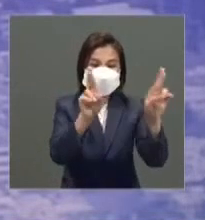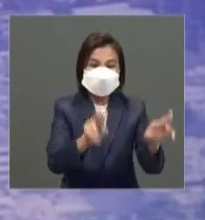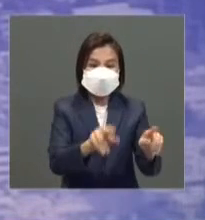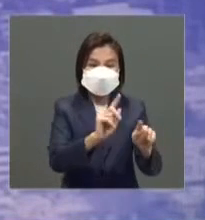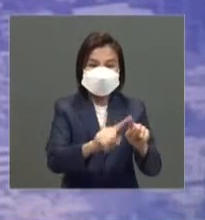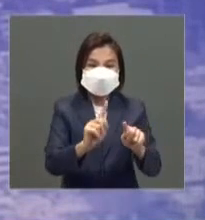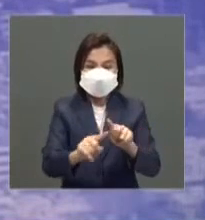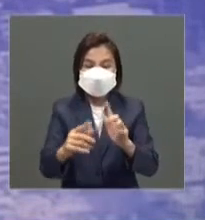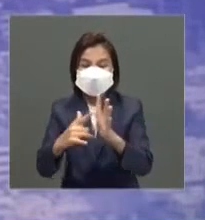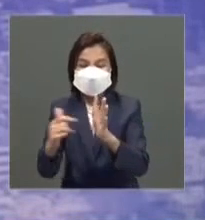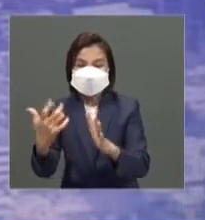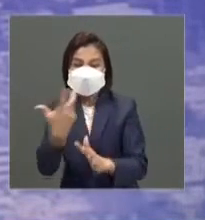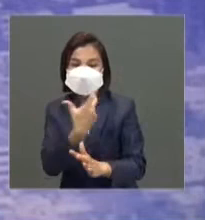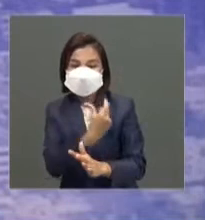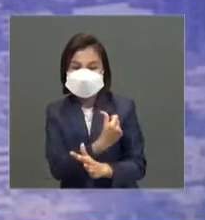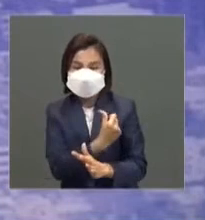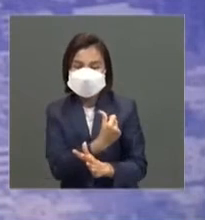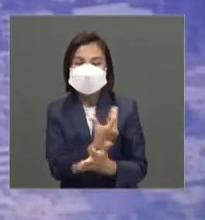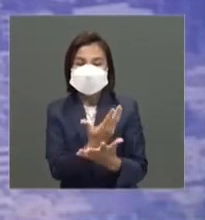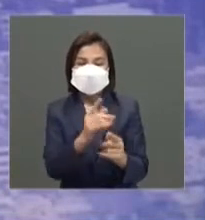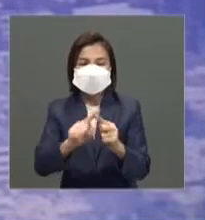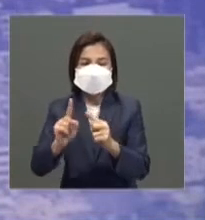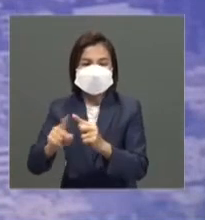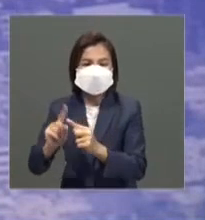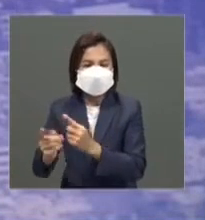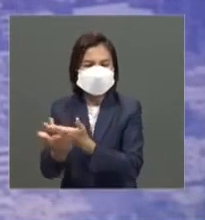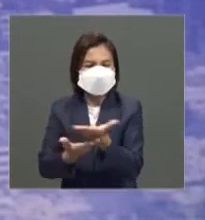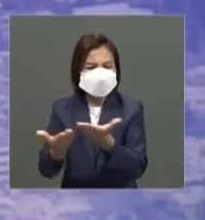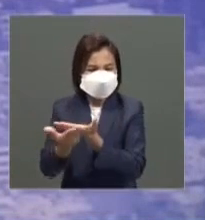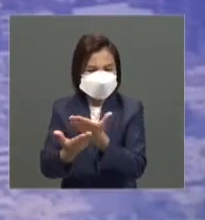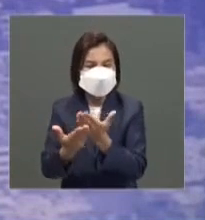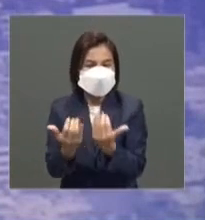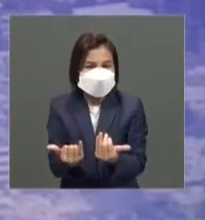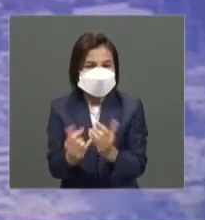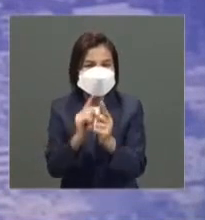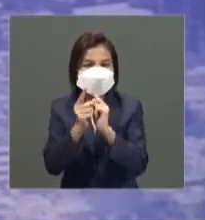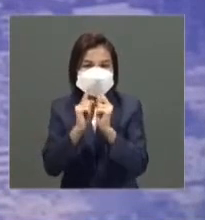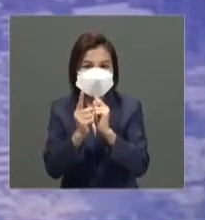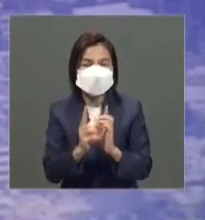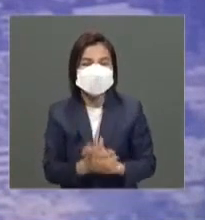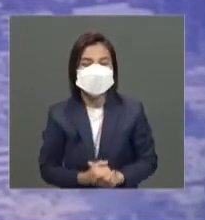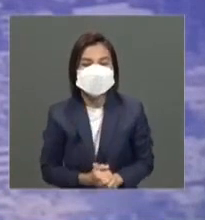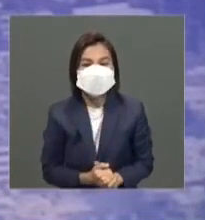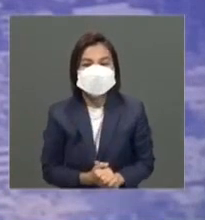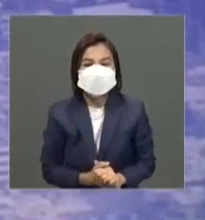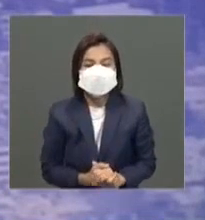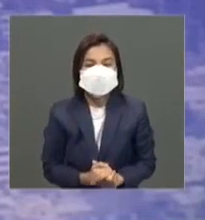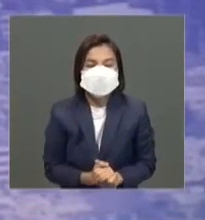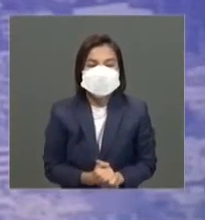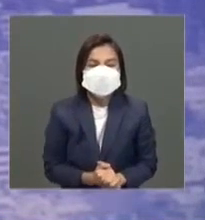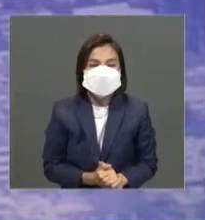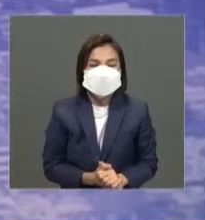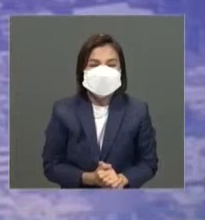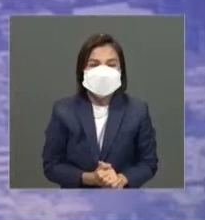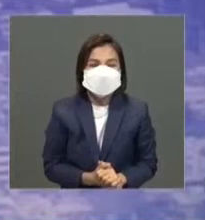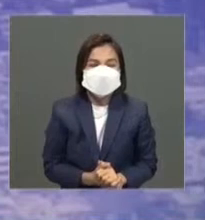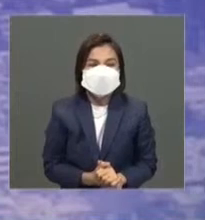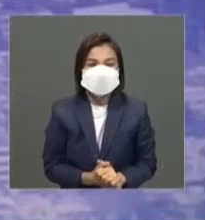ายๆมาตรการนี้จะเป็นอย่างไรวันนี้ก็จะเอามาคุยกันในเรื่องของการคาดการณ์นี้ด้วยนะครับไปดู